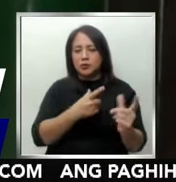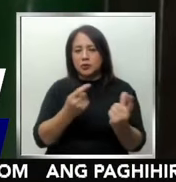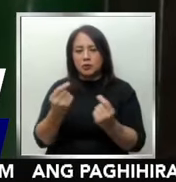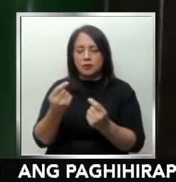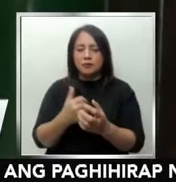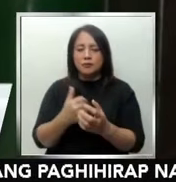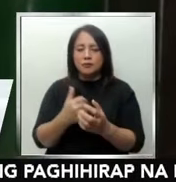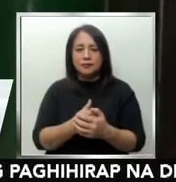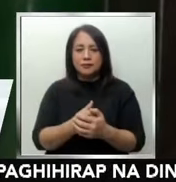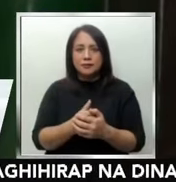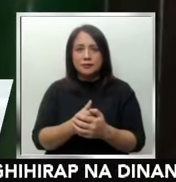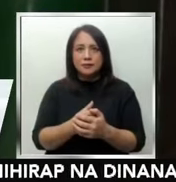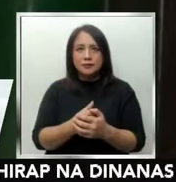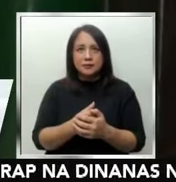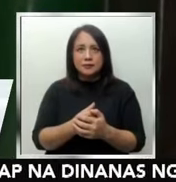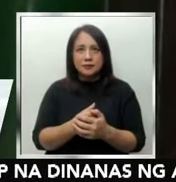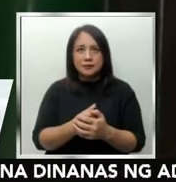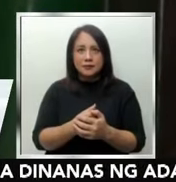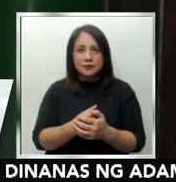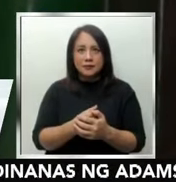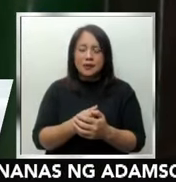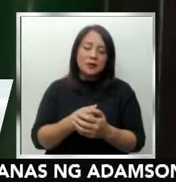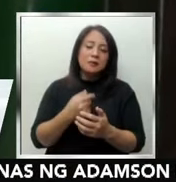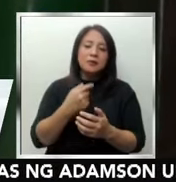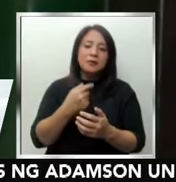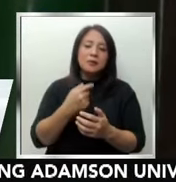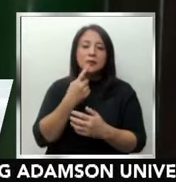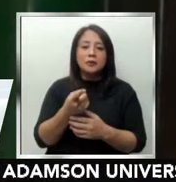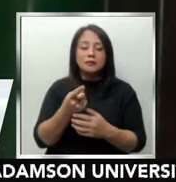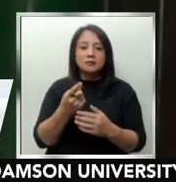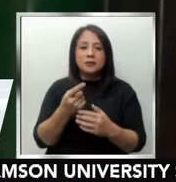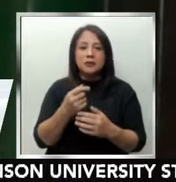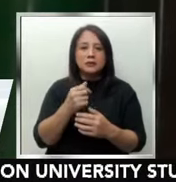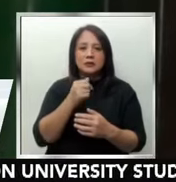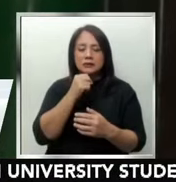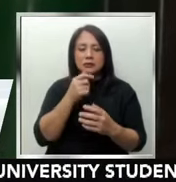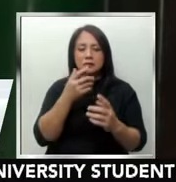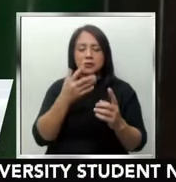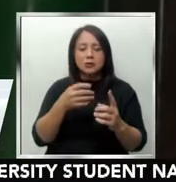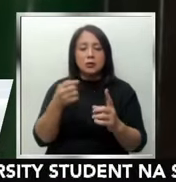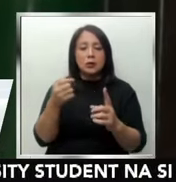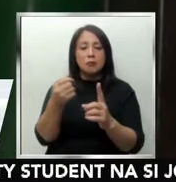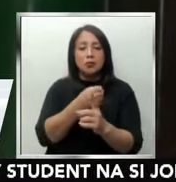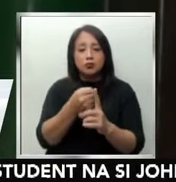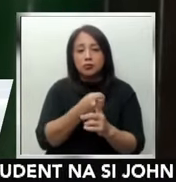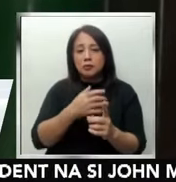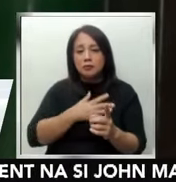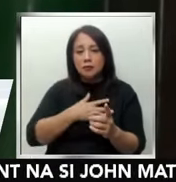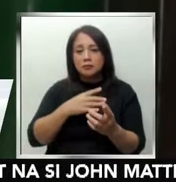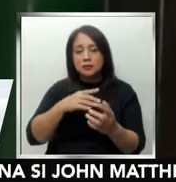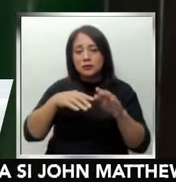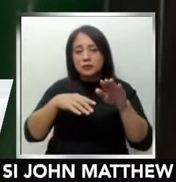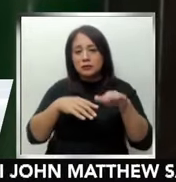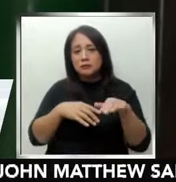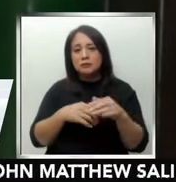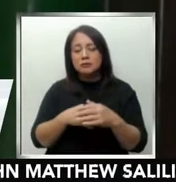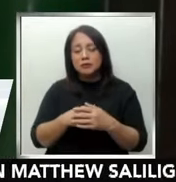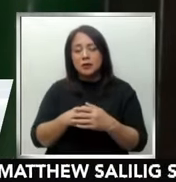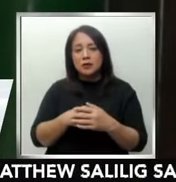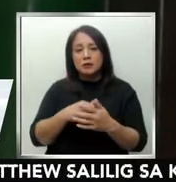ah I would say inhuman inabuso ni nila yung anak ko in the first place